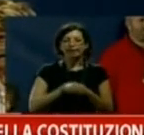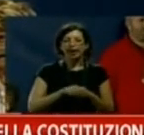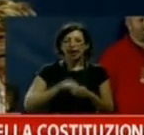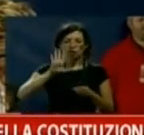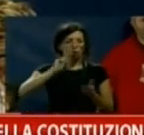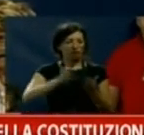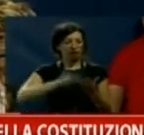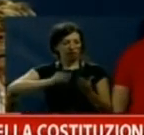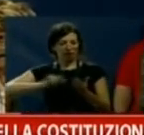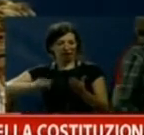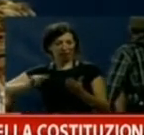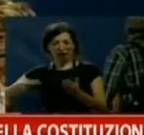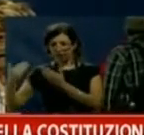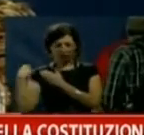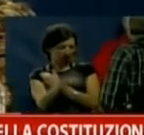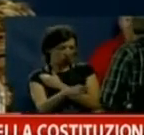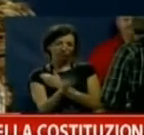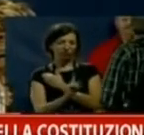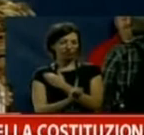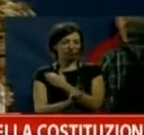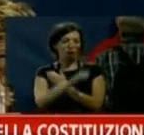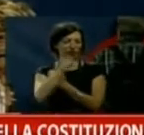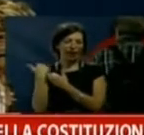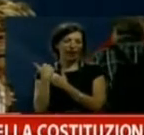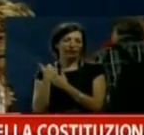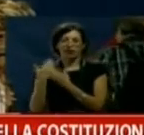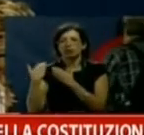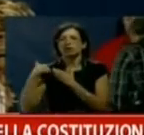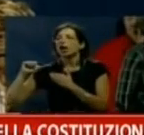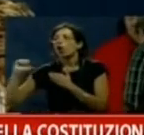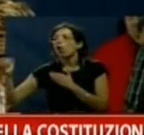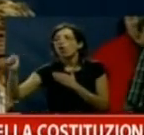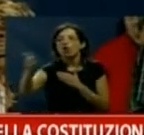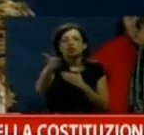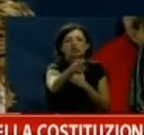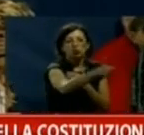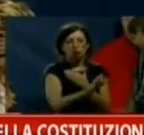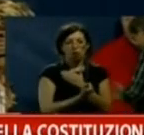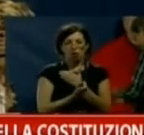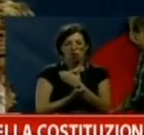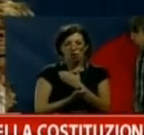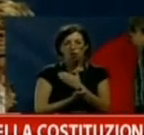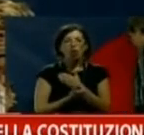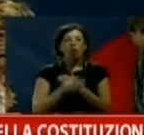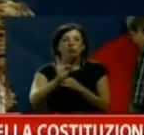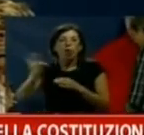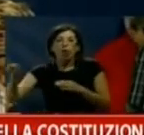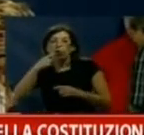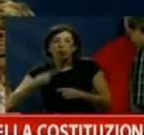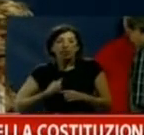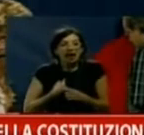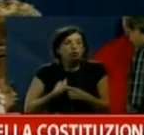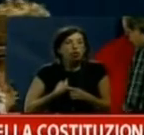anche consentito qualche risentimento da parte di qualcuno: perché non ci avete consultato